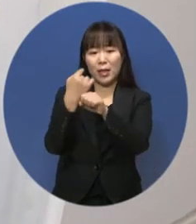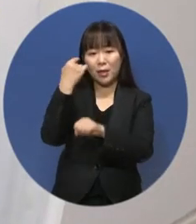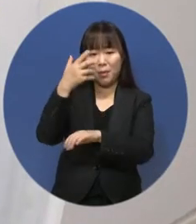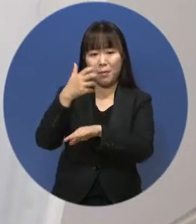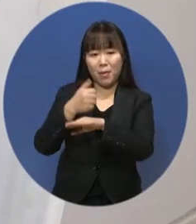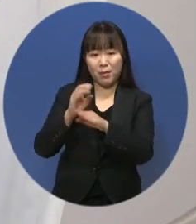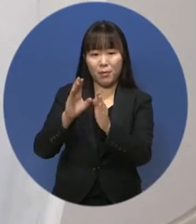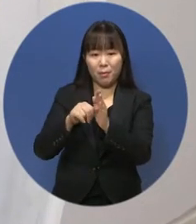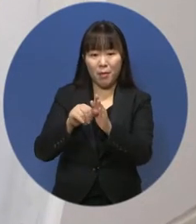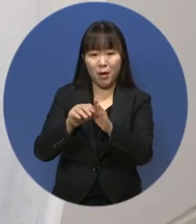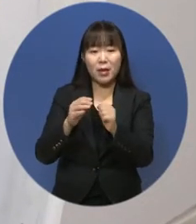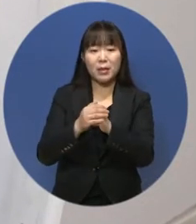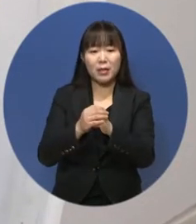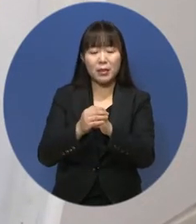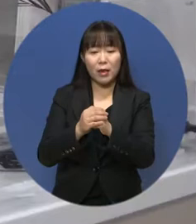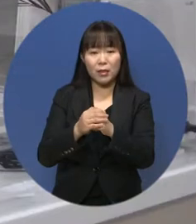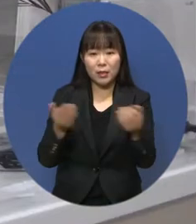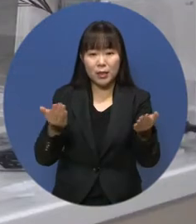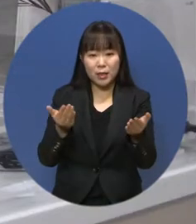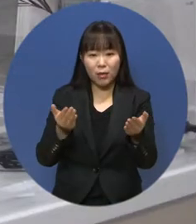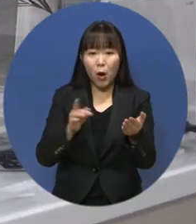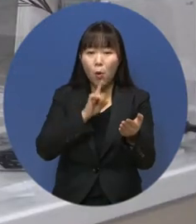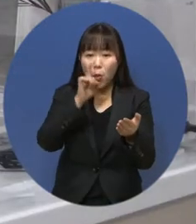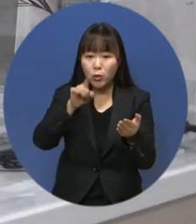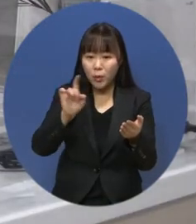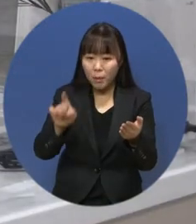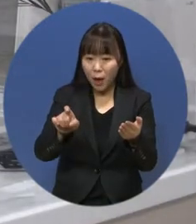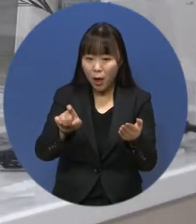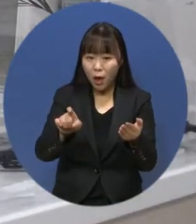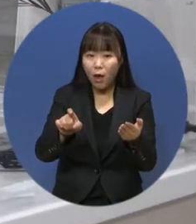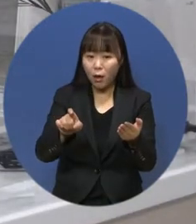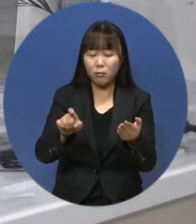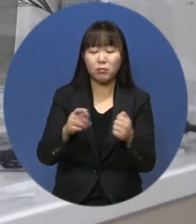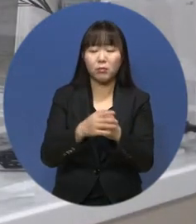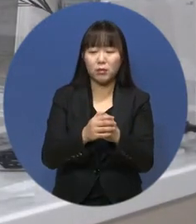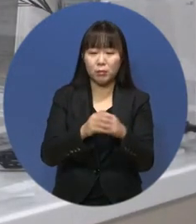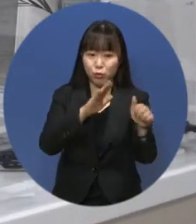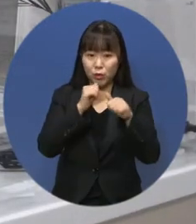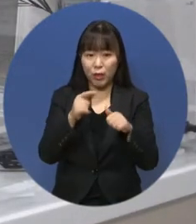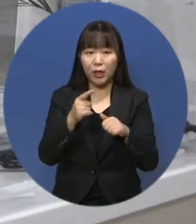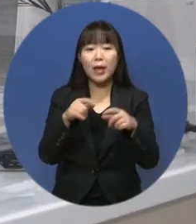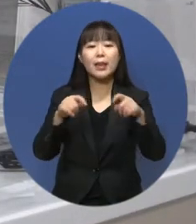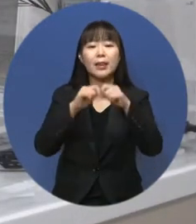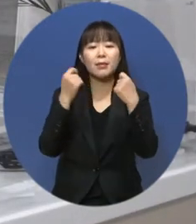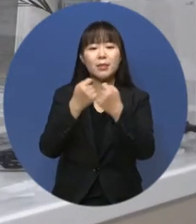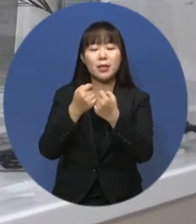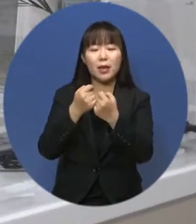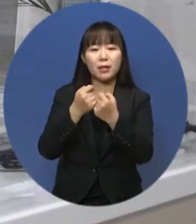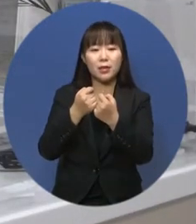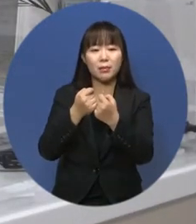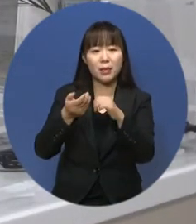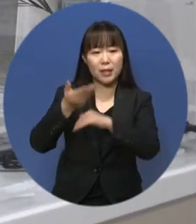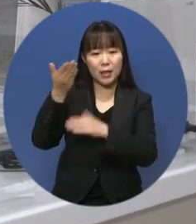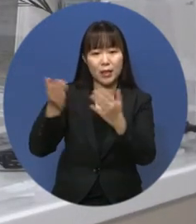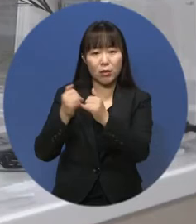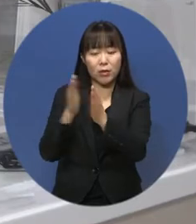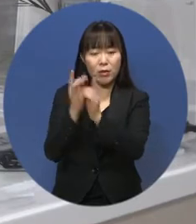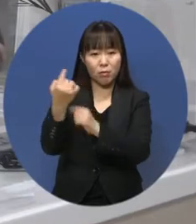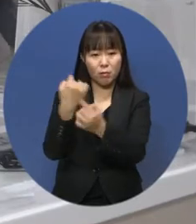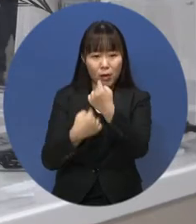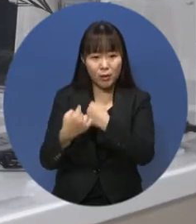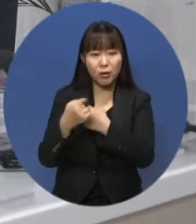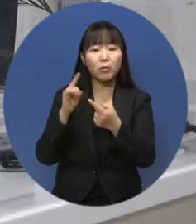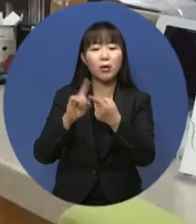설치한 직원 호출 벨이 보입니다 배를 누르면 팀장급 이상 의 직원이 직접 나와 민원